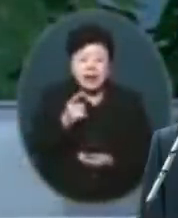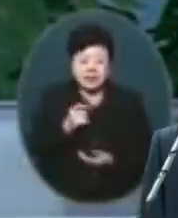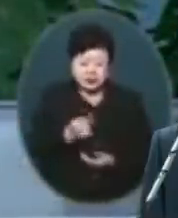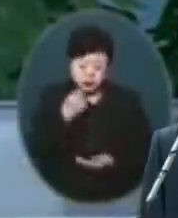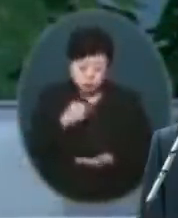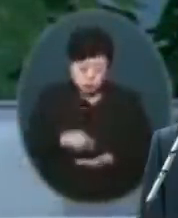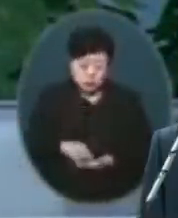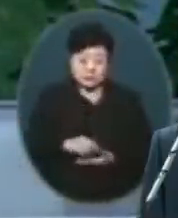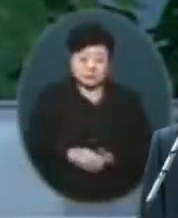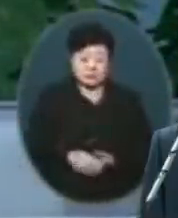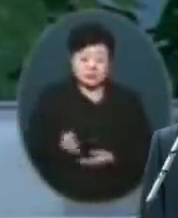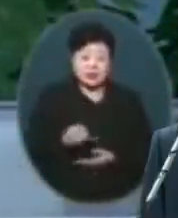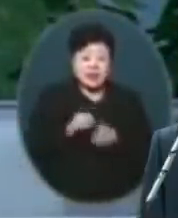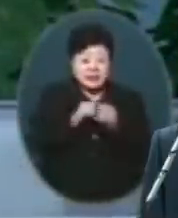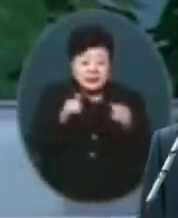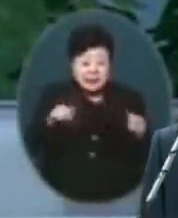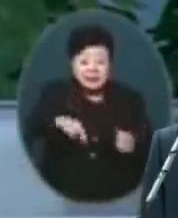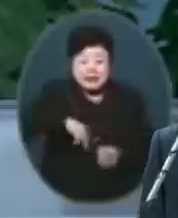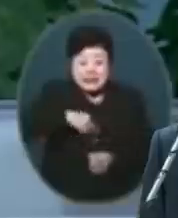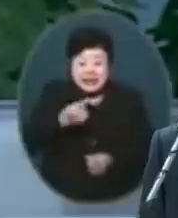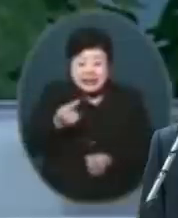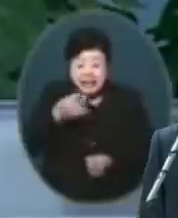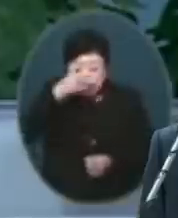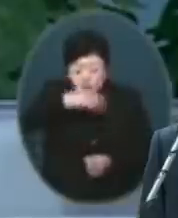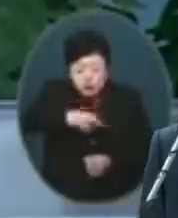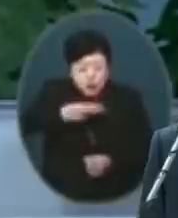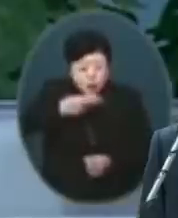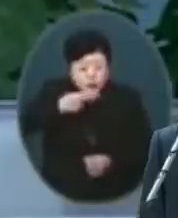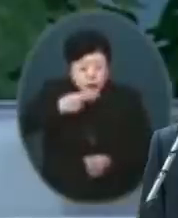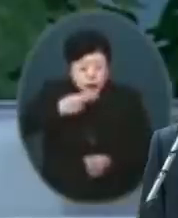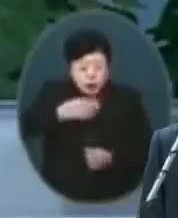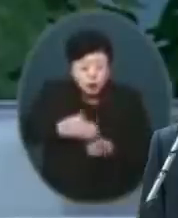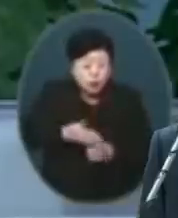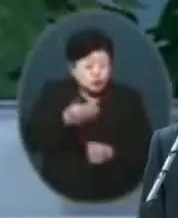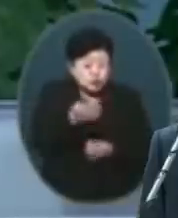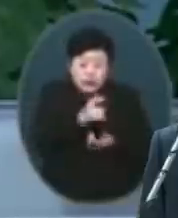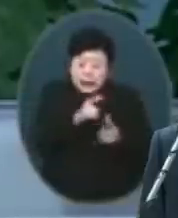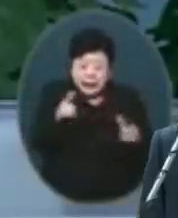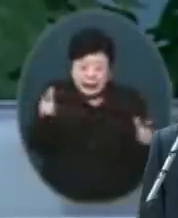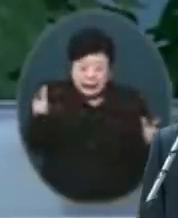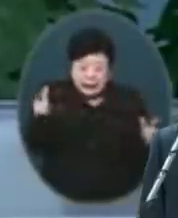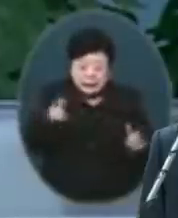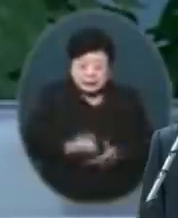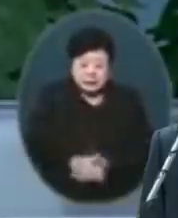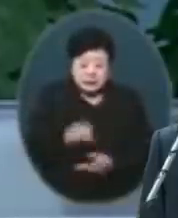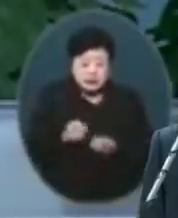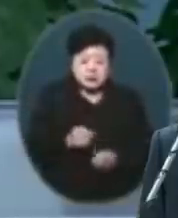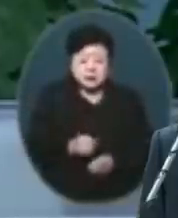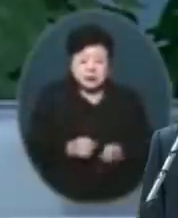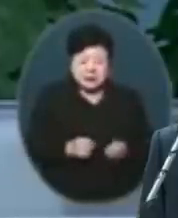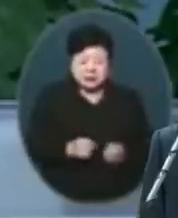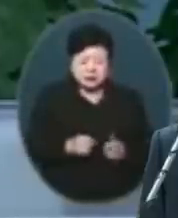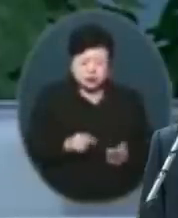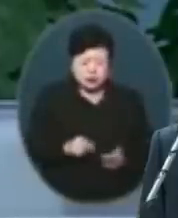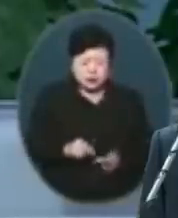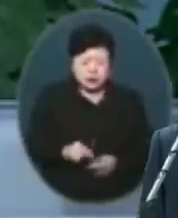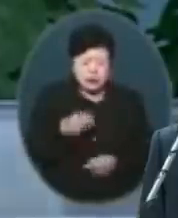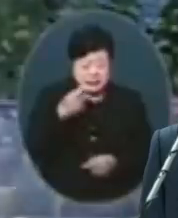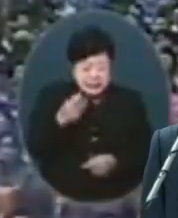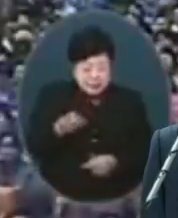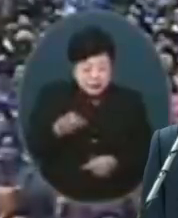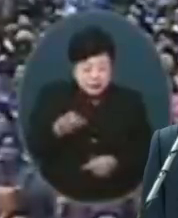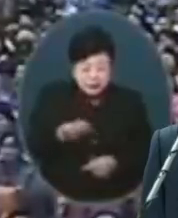쉽습니다. 그러나 사람은 자기에게 이익이 되지 않는 도움을 주지 않습니다. 시편 146편 3절로 5절에